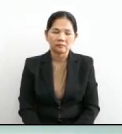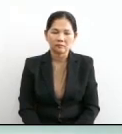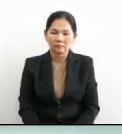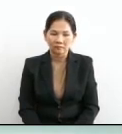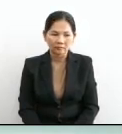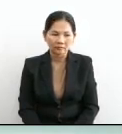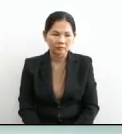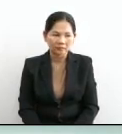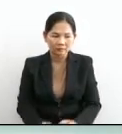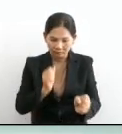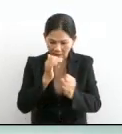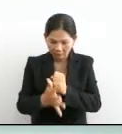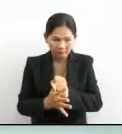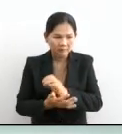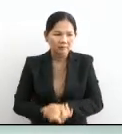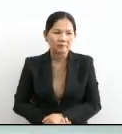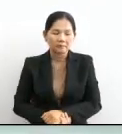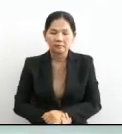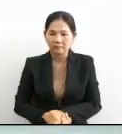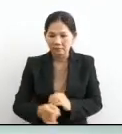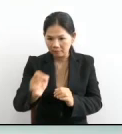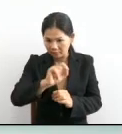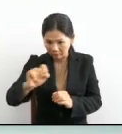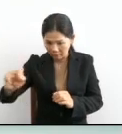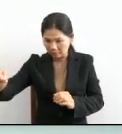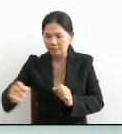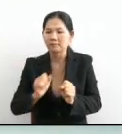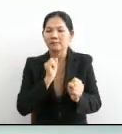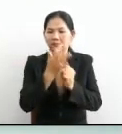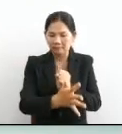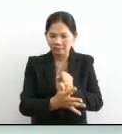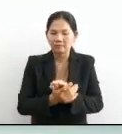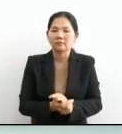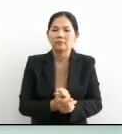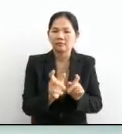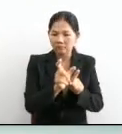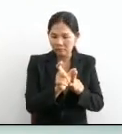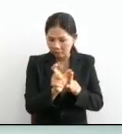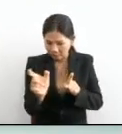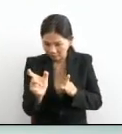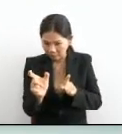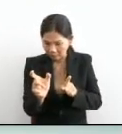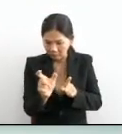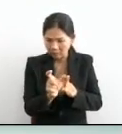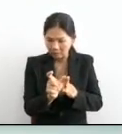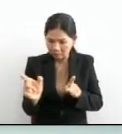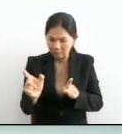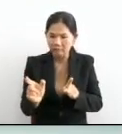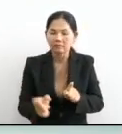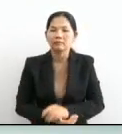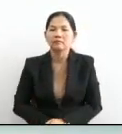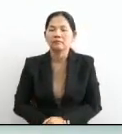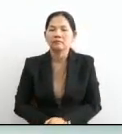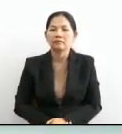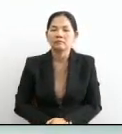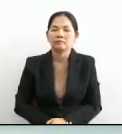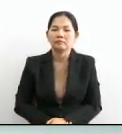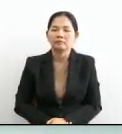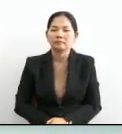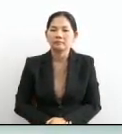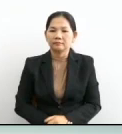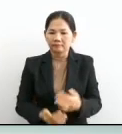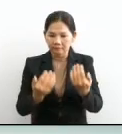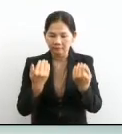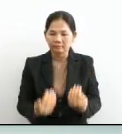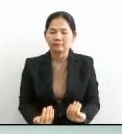តោះឥឡូវយើងចាប់ផ្ដើមចាសរសេរទាំងអស់គ្នាណាកូនឥឡូវកូនចាប់ផ្ដើមចូលបន្ទាត់ចាកូនចាប់ផ្ដើមសរសេរប